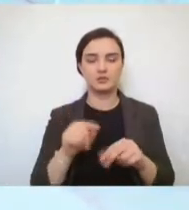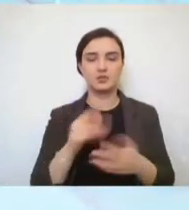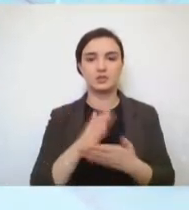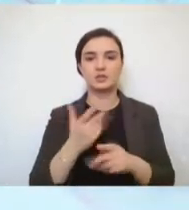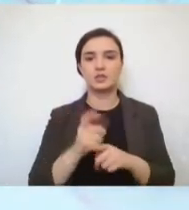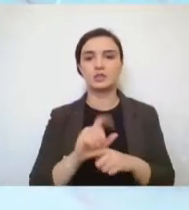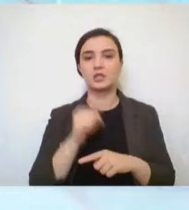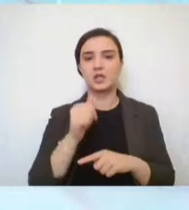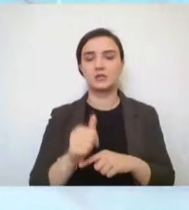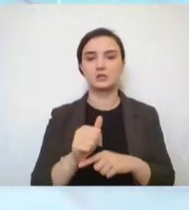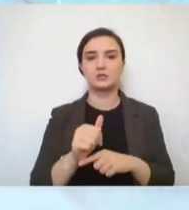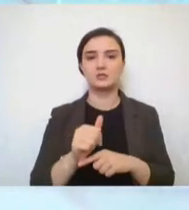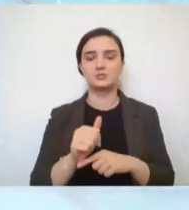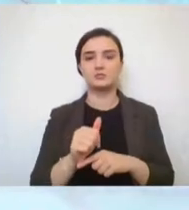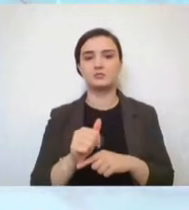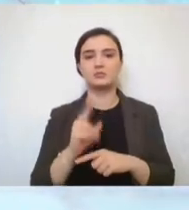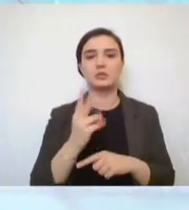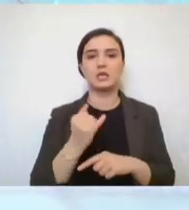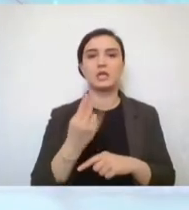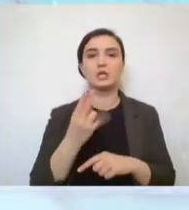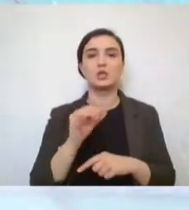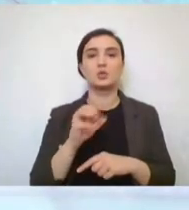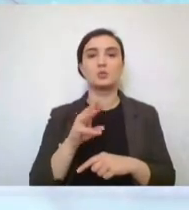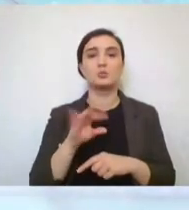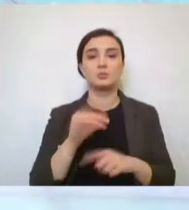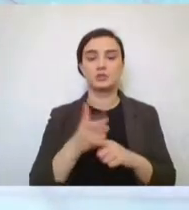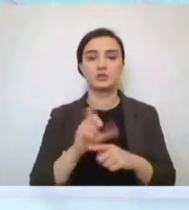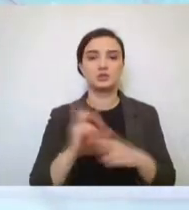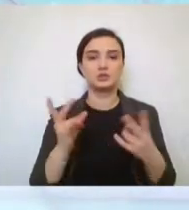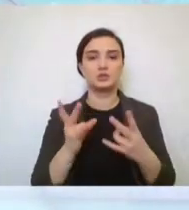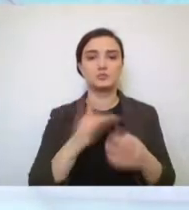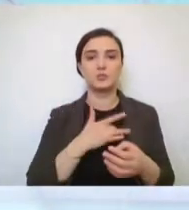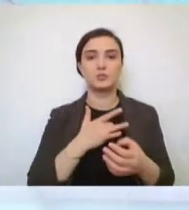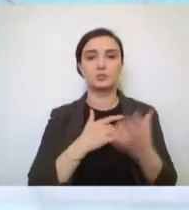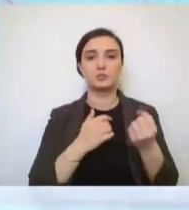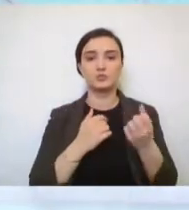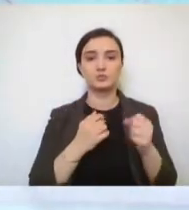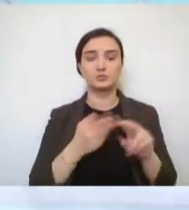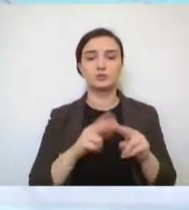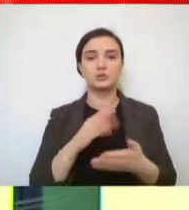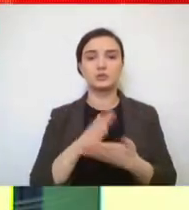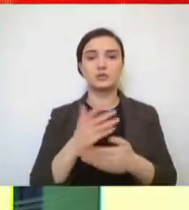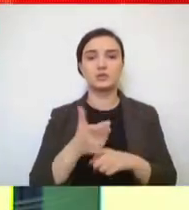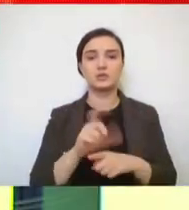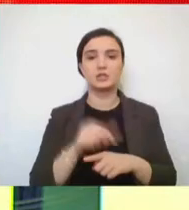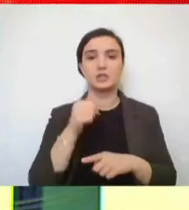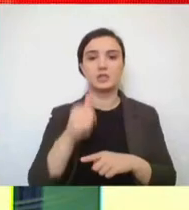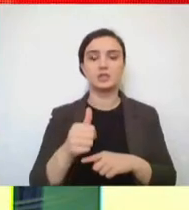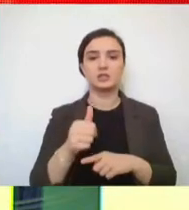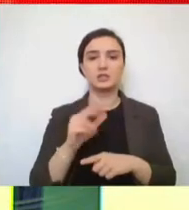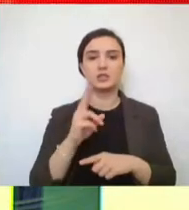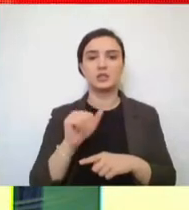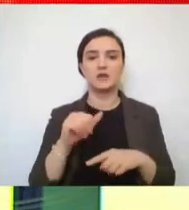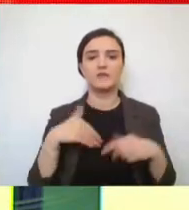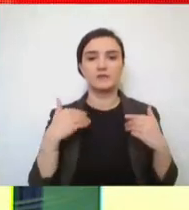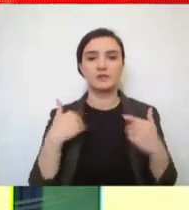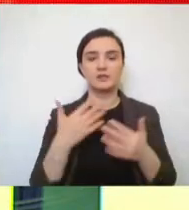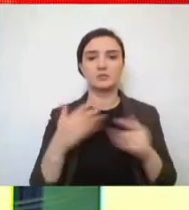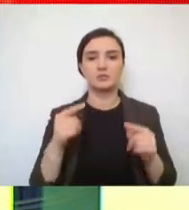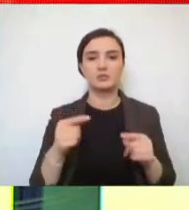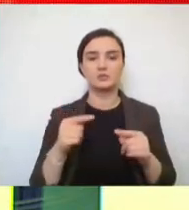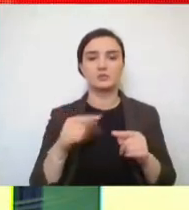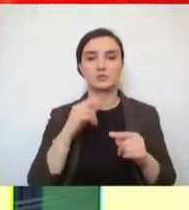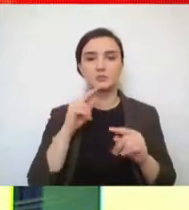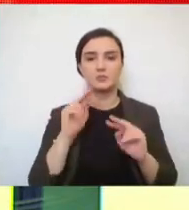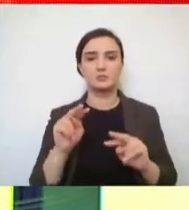წყარო კალიუმის, რომელიც ძალიან ჭირდება გულის კუნთს და ეს არის ძალიან კარგი წყარო K-ვიტამინის. მიაქციეთ ყურადღება.